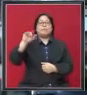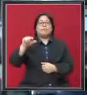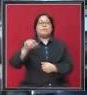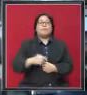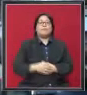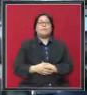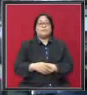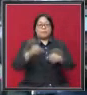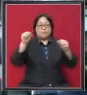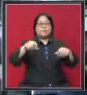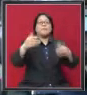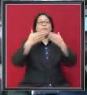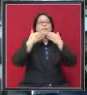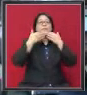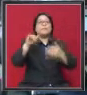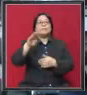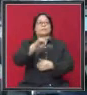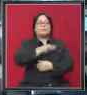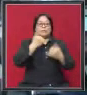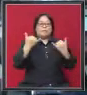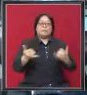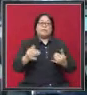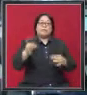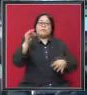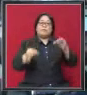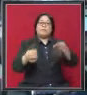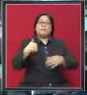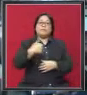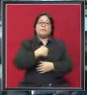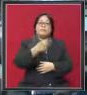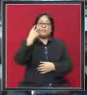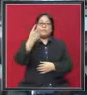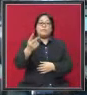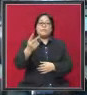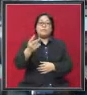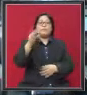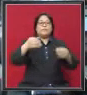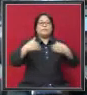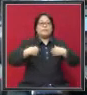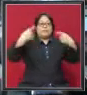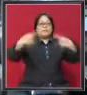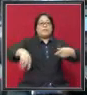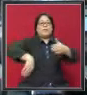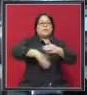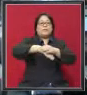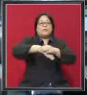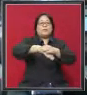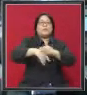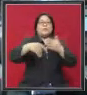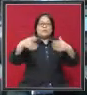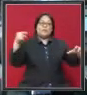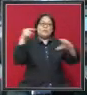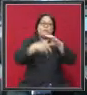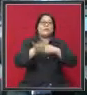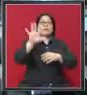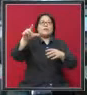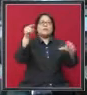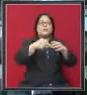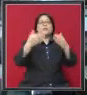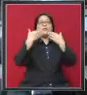Baling. Boleh. Terima kasih Yang Berhormat Menteri. Hari ini kalau kita tengok, kalau ada pertandingan bola sepak, Yang Berhormat dah skor 5 gol lah.